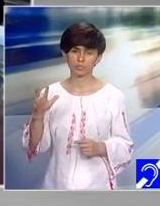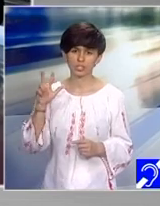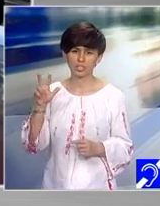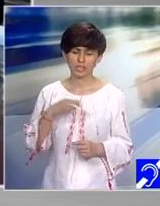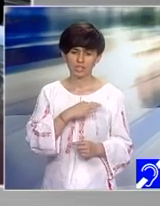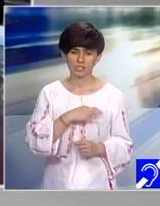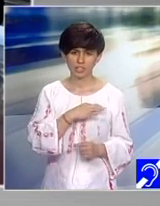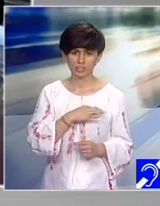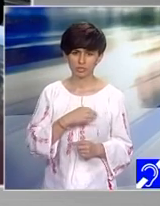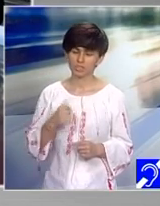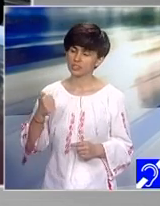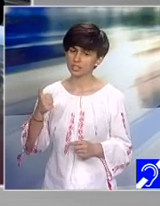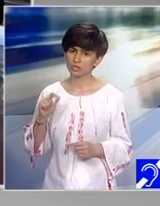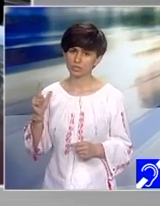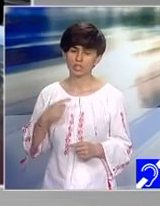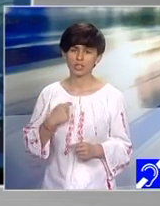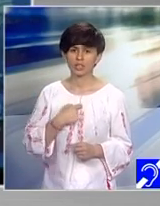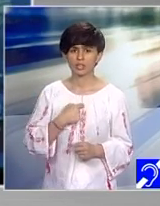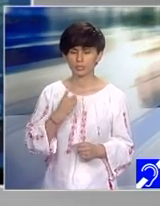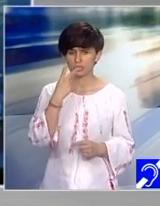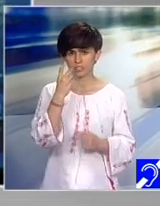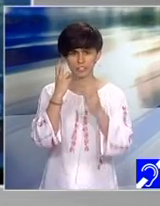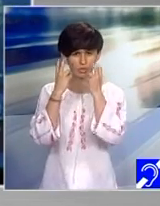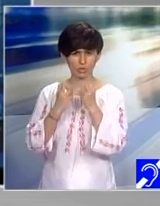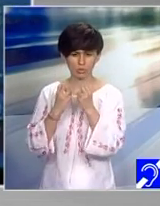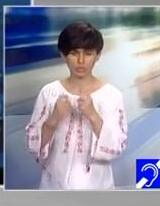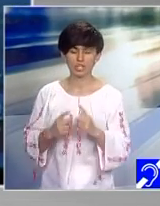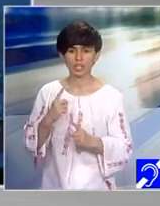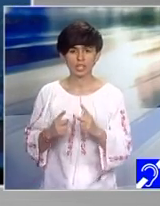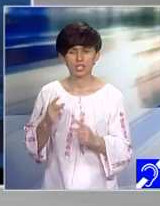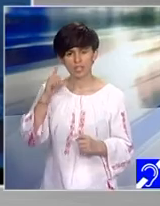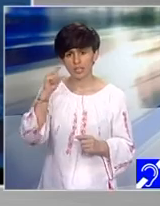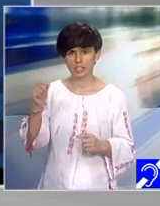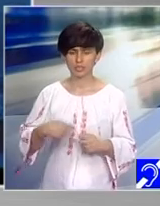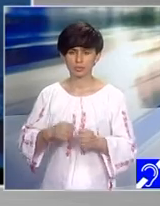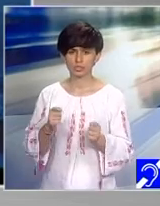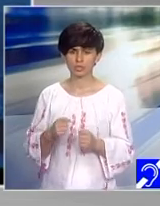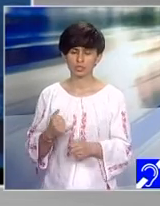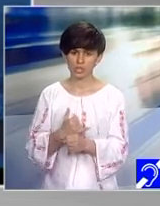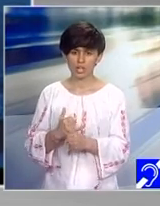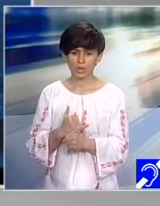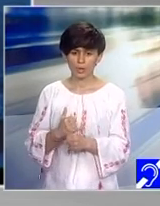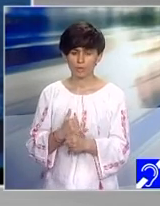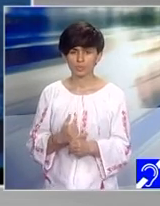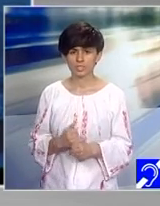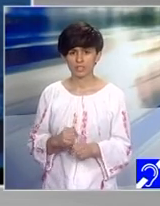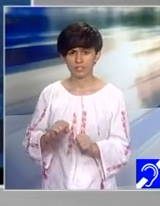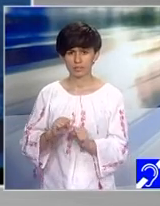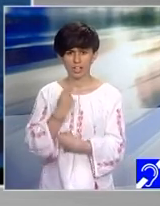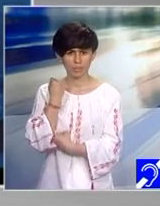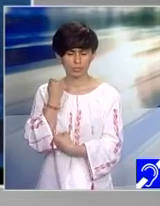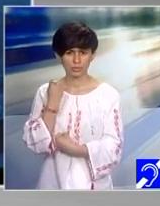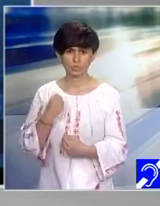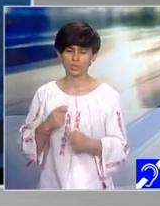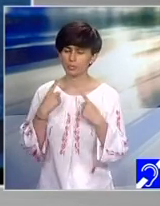cam toți, atunci știi, observi abuzuri, observi profesori care promit că predau niște lucruri și predau altceva. Și în funcție de